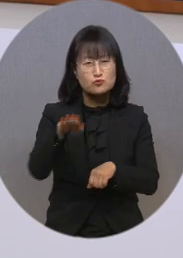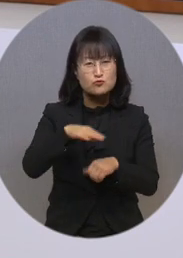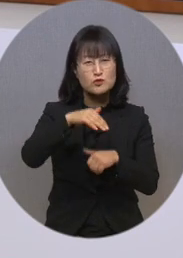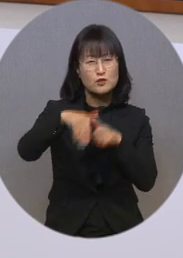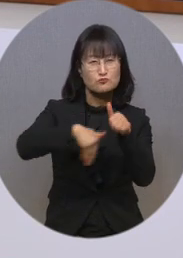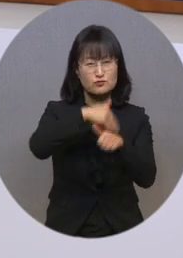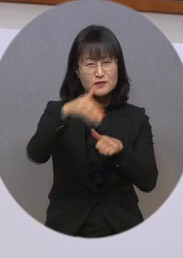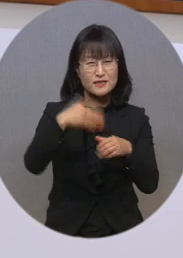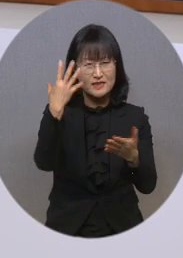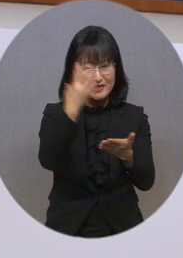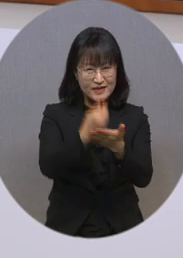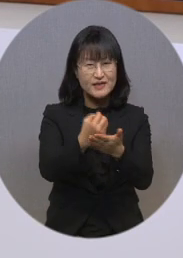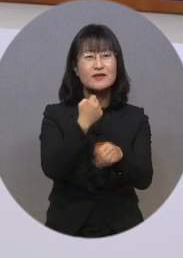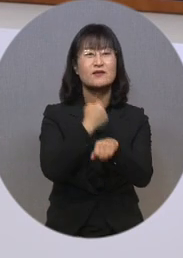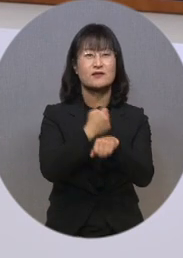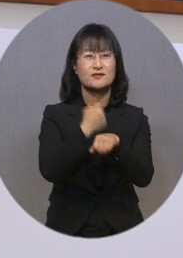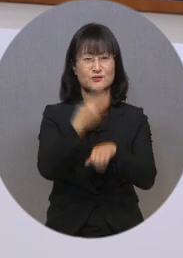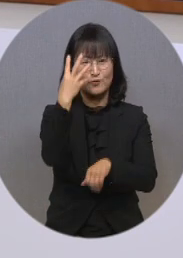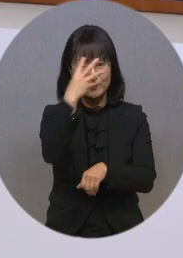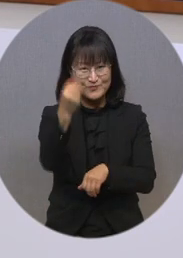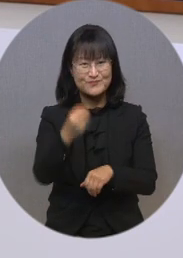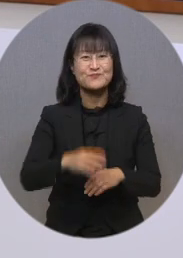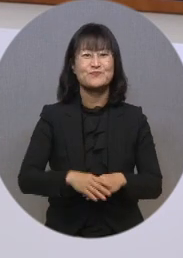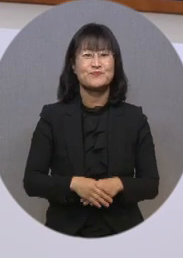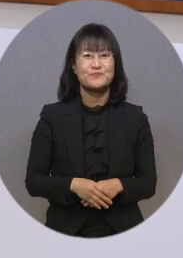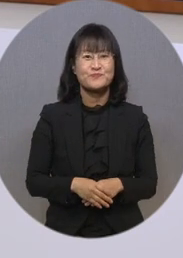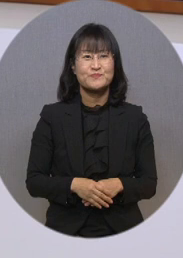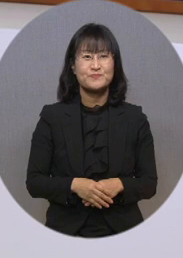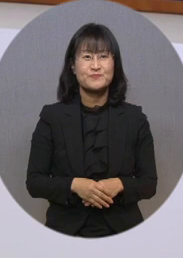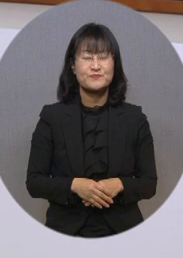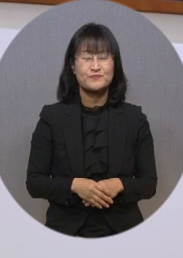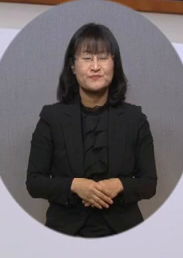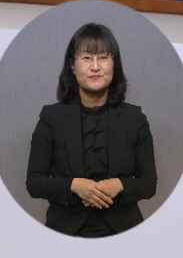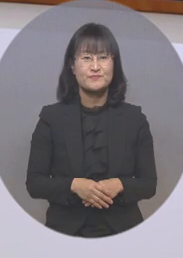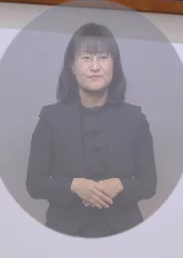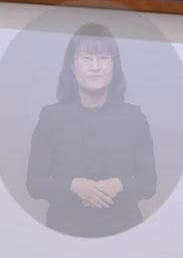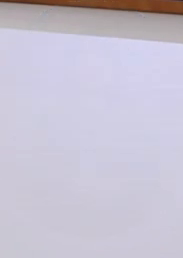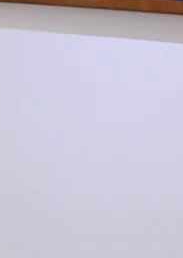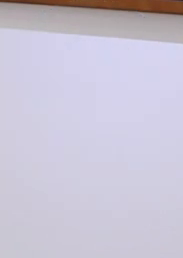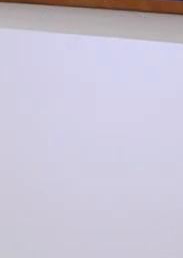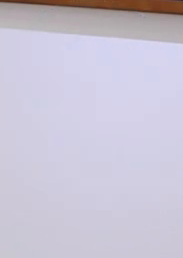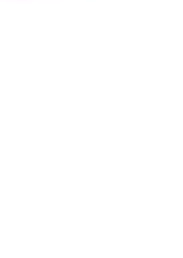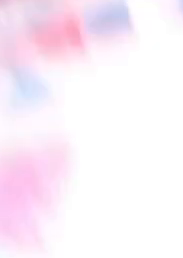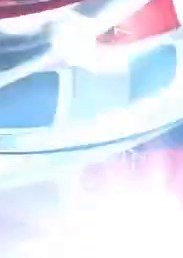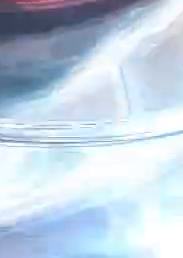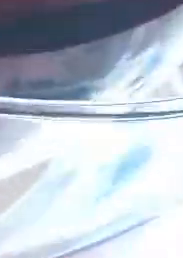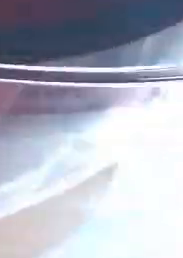담겨 있어 눈길을 사로잡고 있습니다. 복지TV 뉴스 이소영입니다.